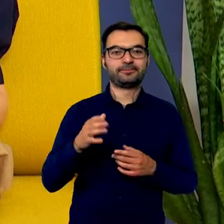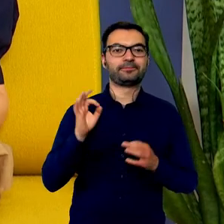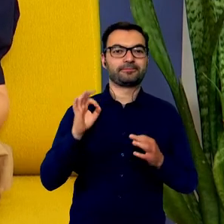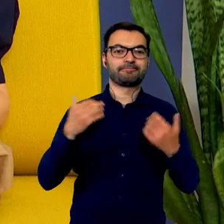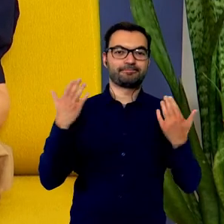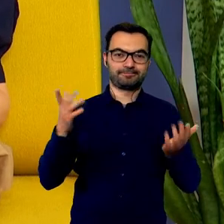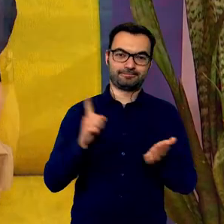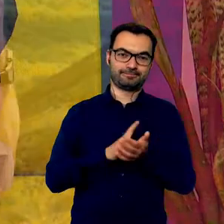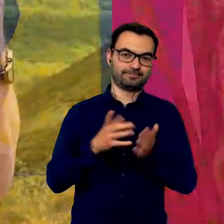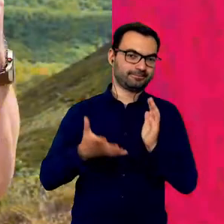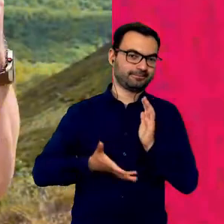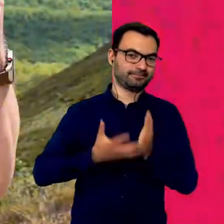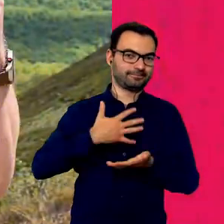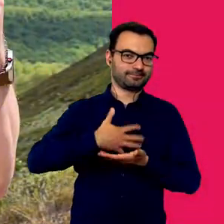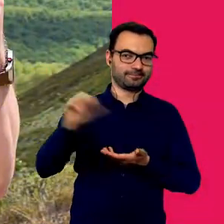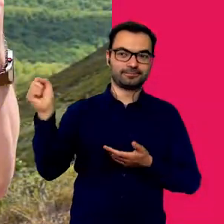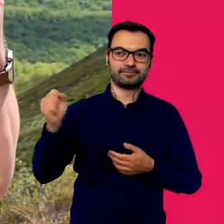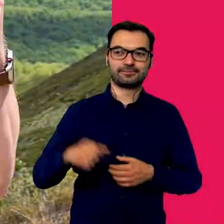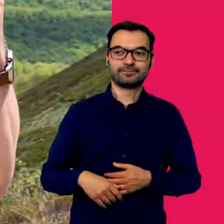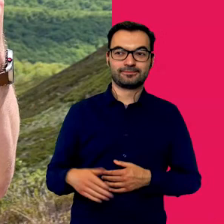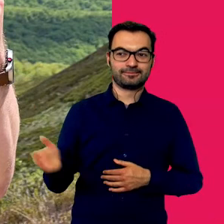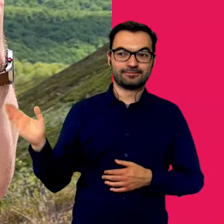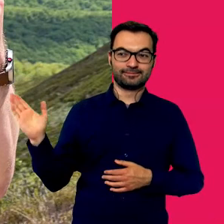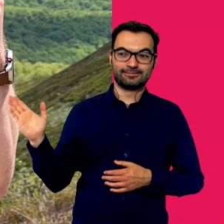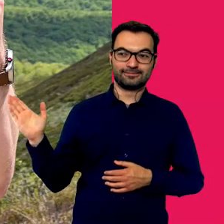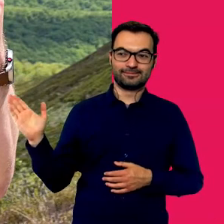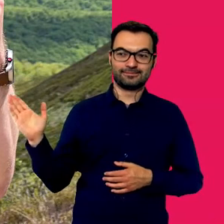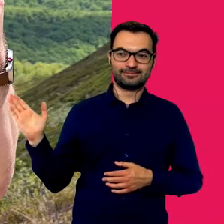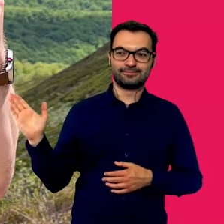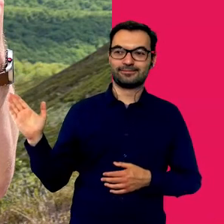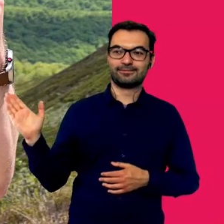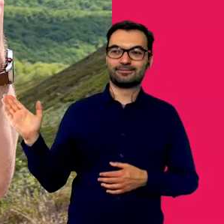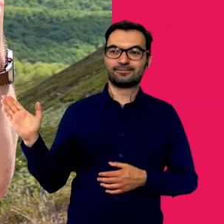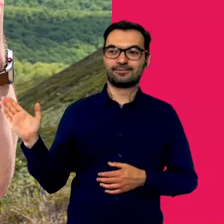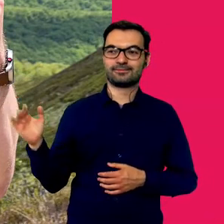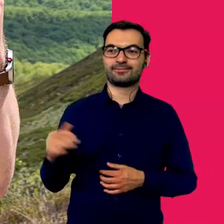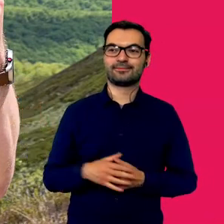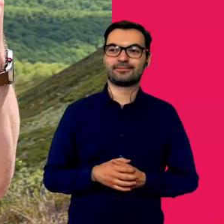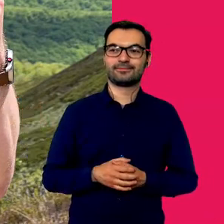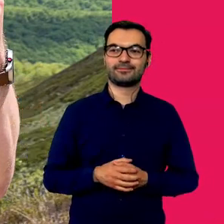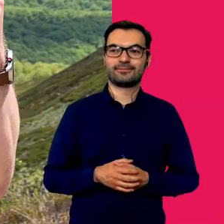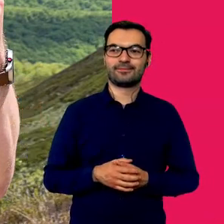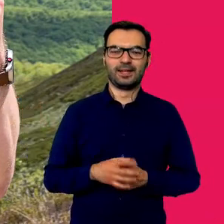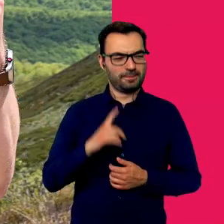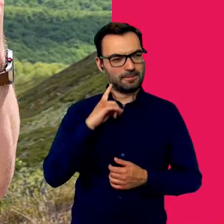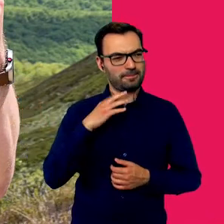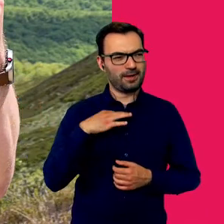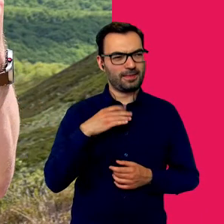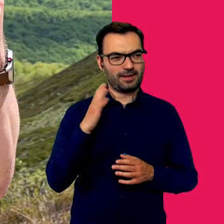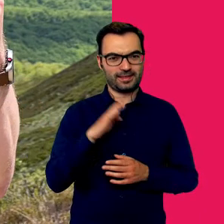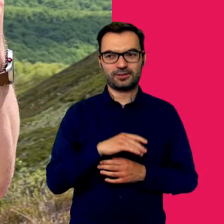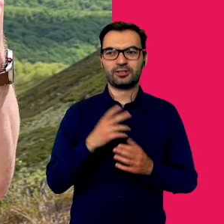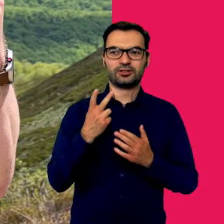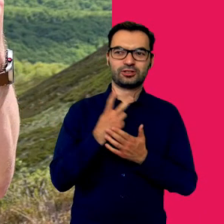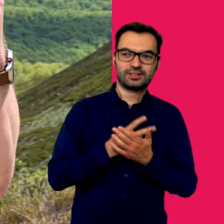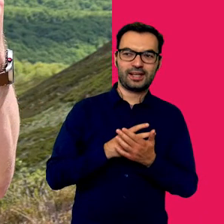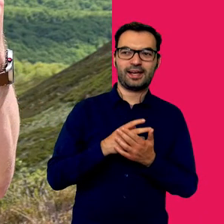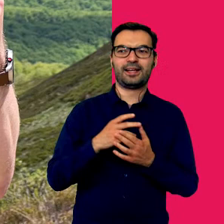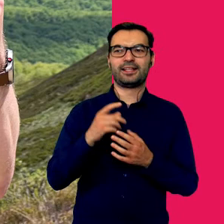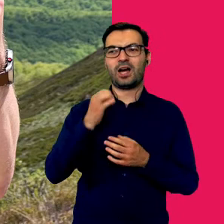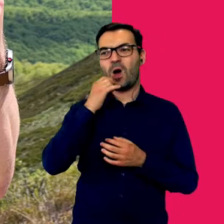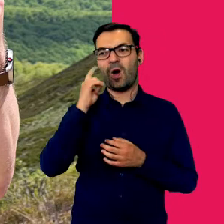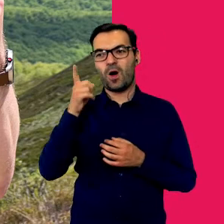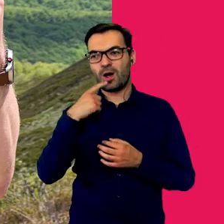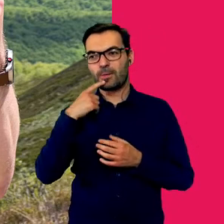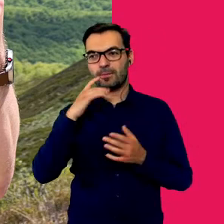jest dzisiejszym zwycięzcą. Czy możemy zaprezentować zwycięską pracę? No to pan Mateusz, myślę, powinna mówić. Mamy tutaj i czytanie, i Orbit, i błysk,